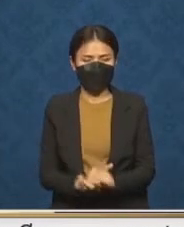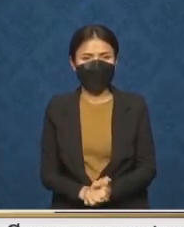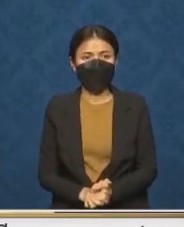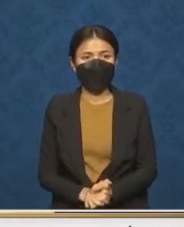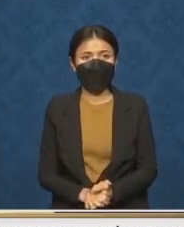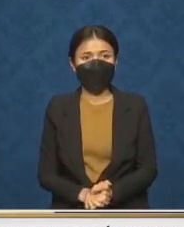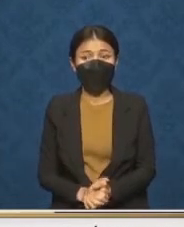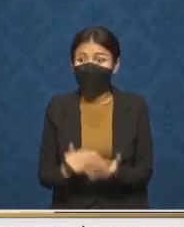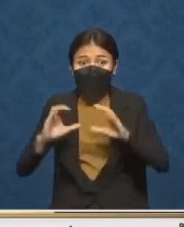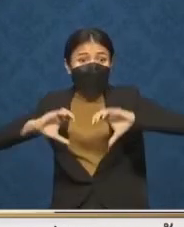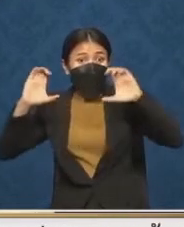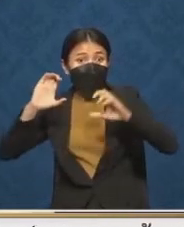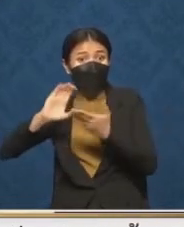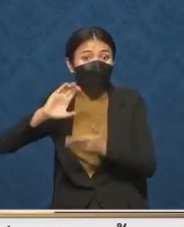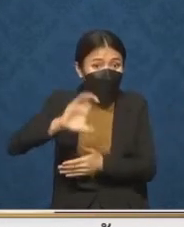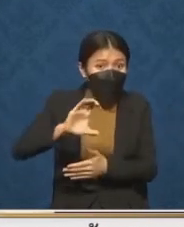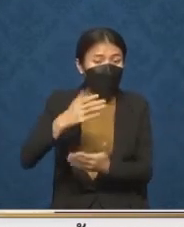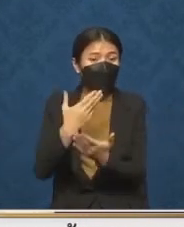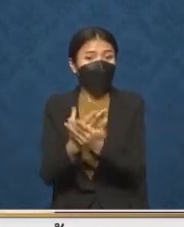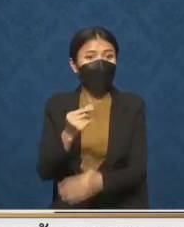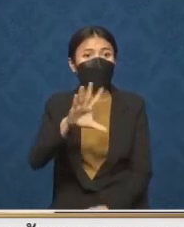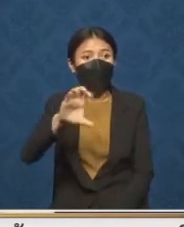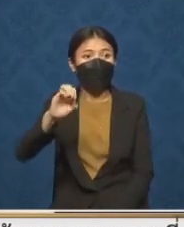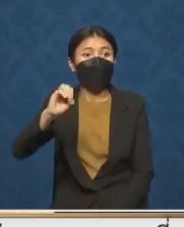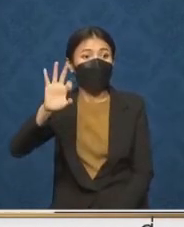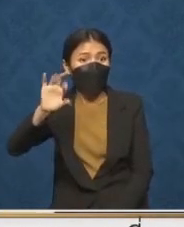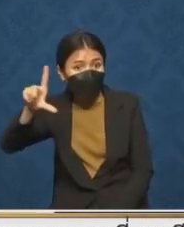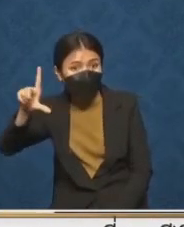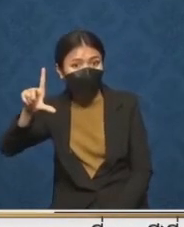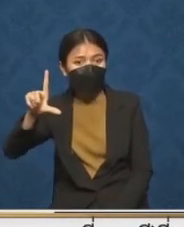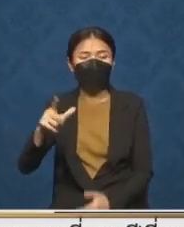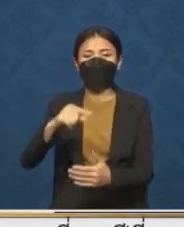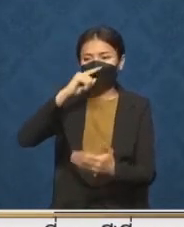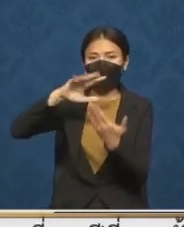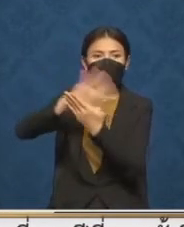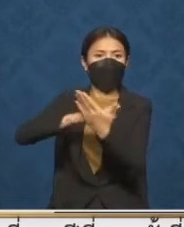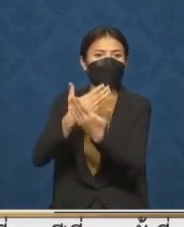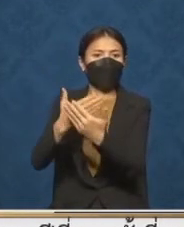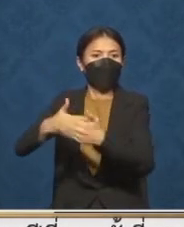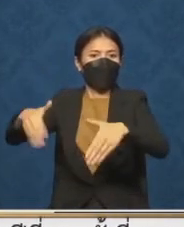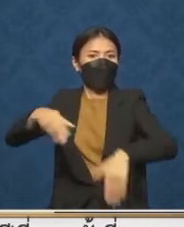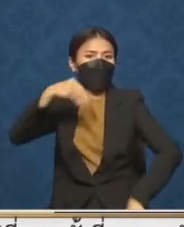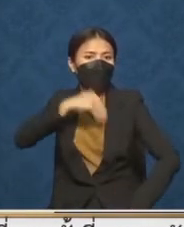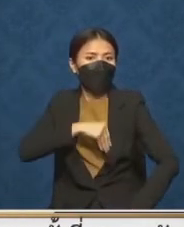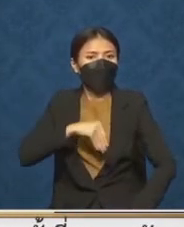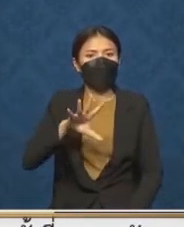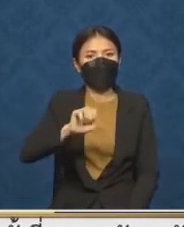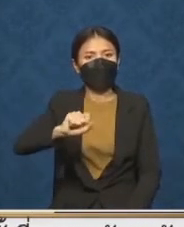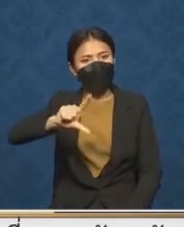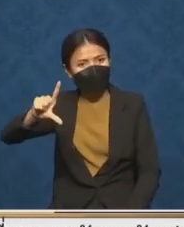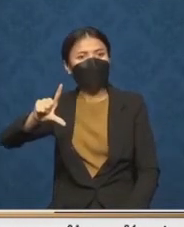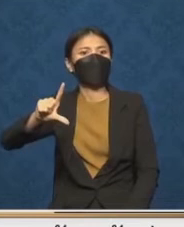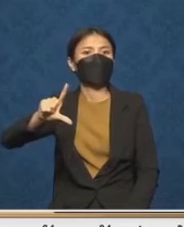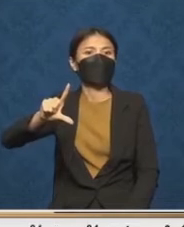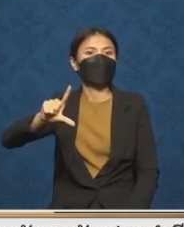ที่รัฐลงทุนเพียง559ล้านบาทประเทศไทยจะได้ประโยชน์จากตรงนี้อย่างน้อย500,000กว่าล้านบาท